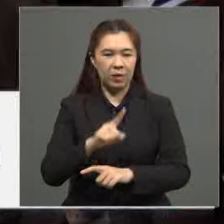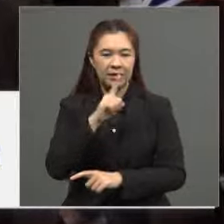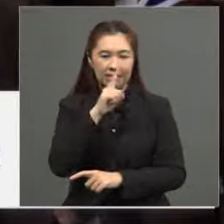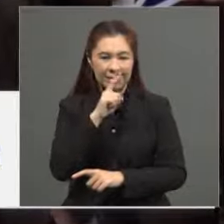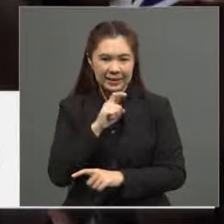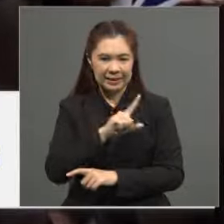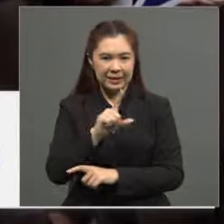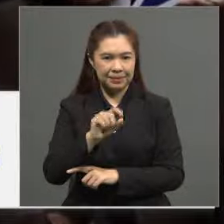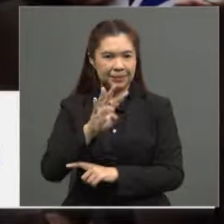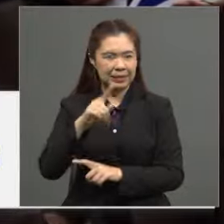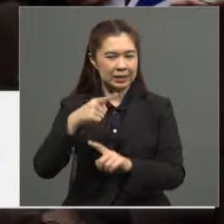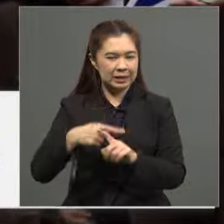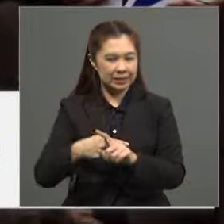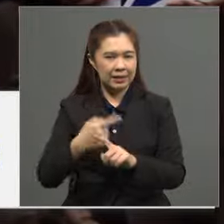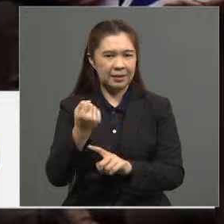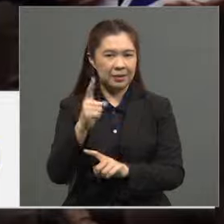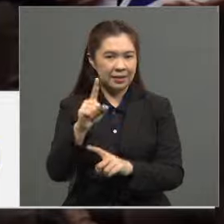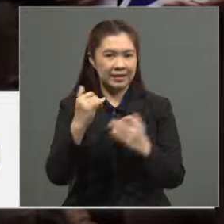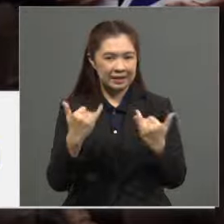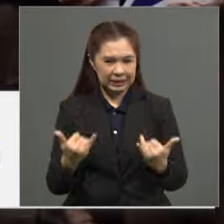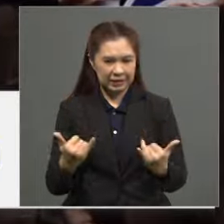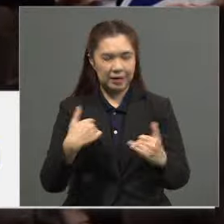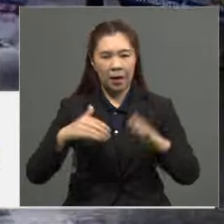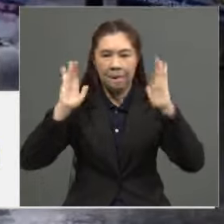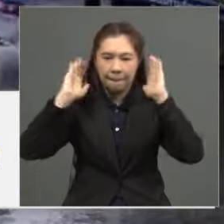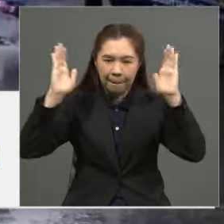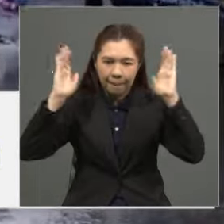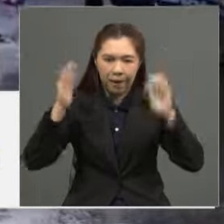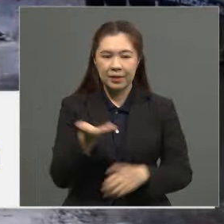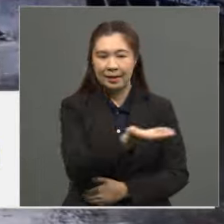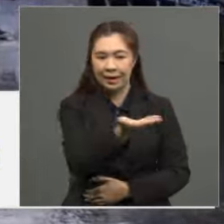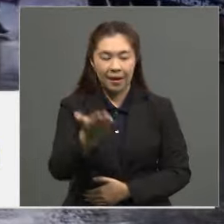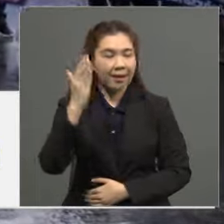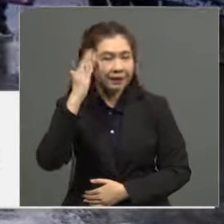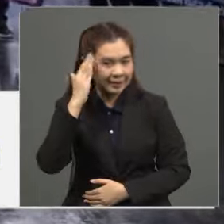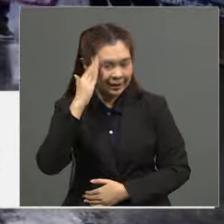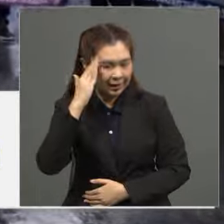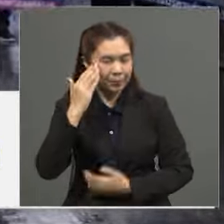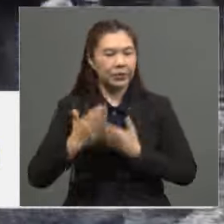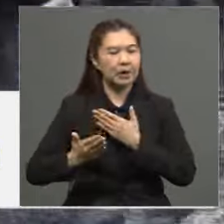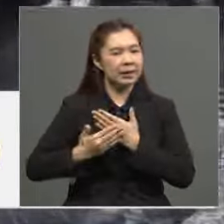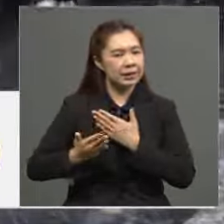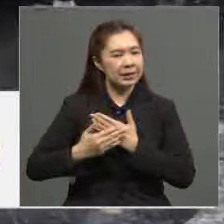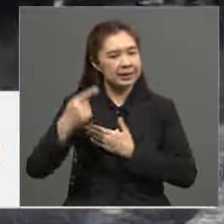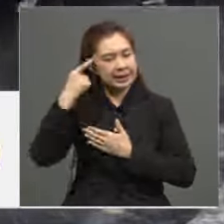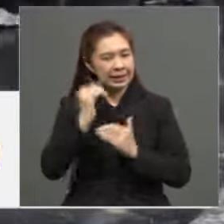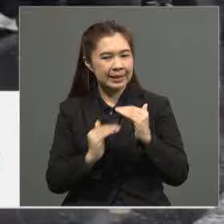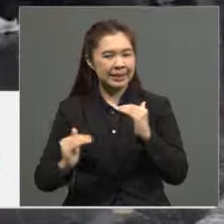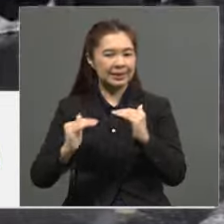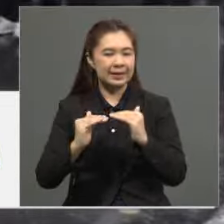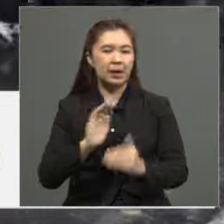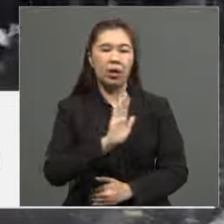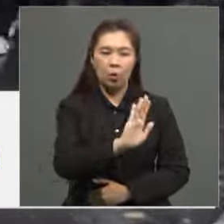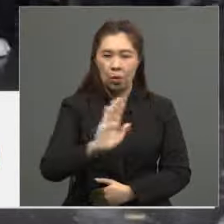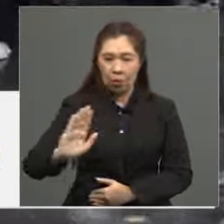24พฤศจิกายนนี้เพื่อประชาสัมพันธ์ให้ประชาชนได้รับทราบแล้วก็ตระหนักรู้เข้าถึงสิทธิ์การใช้สิทธิ์ใน